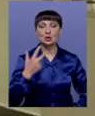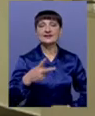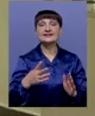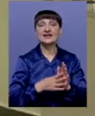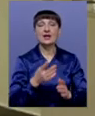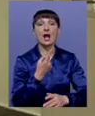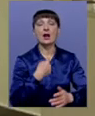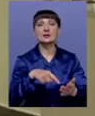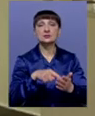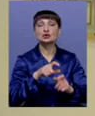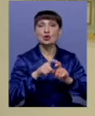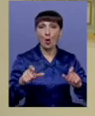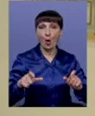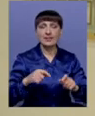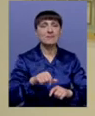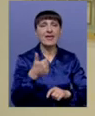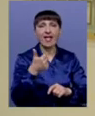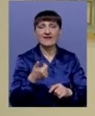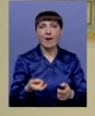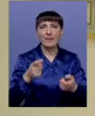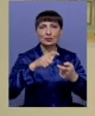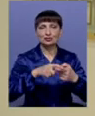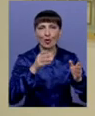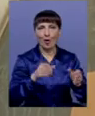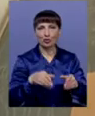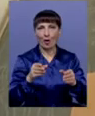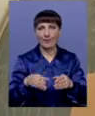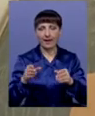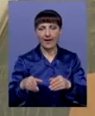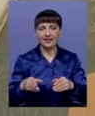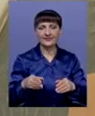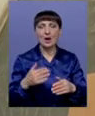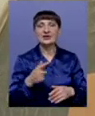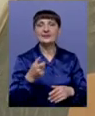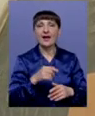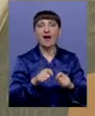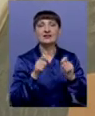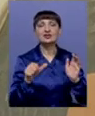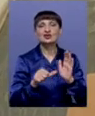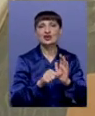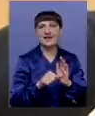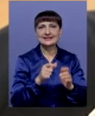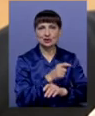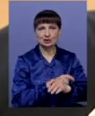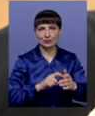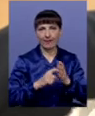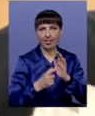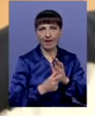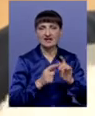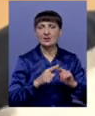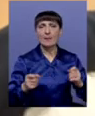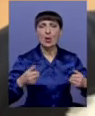139-ю городскую школу одной из первых подключили к отоплению. В гимназии открыто 6 дежурных классов. Период